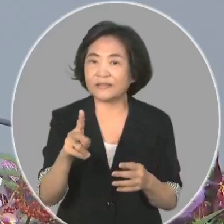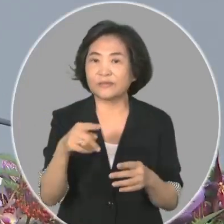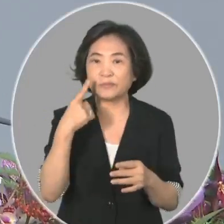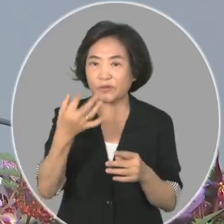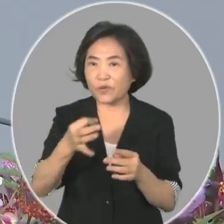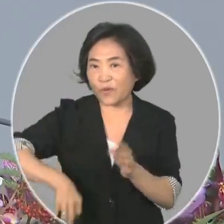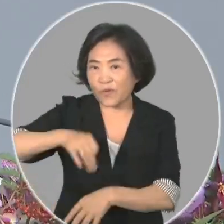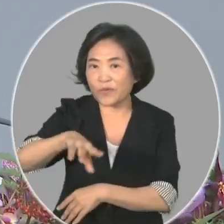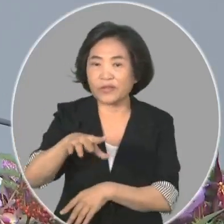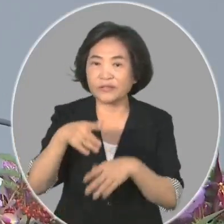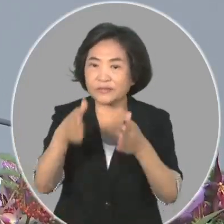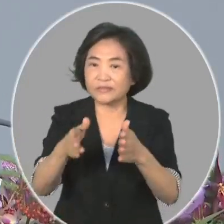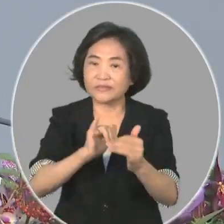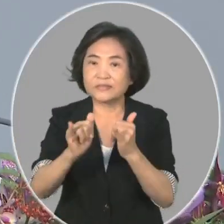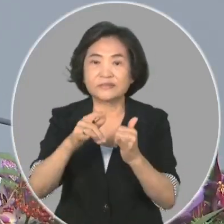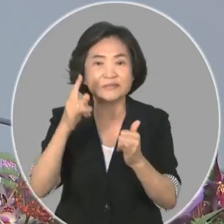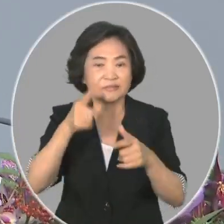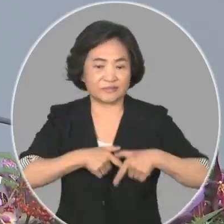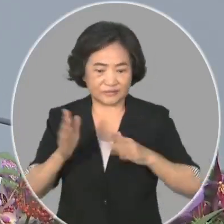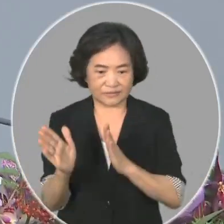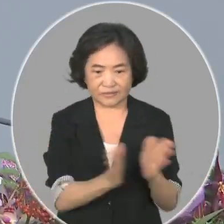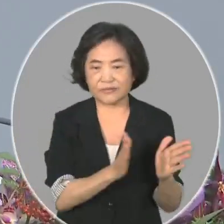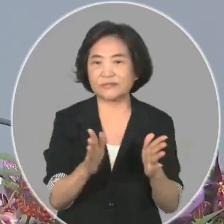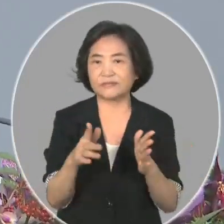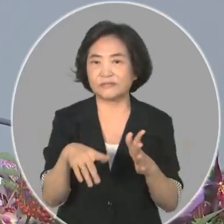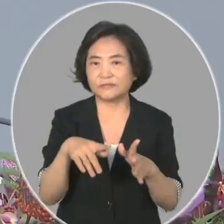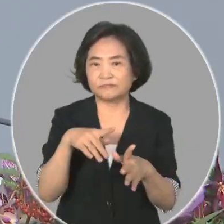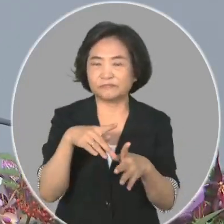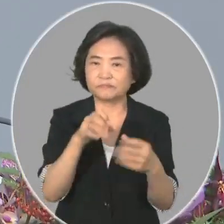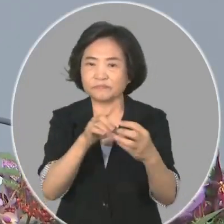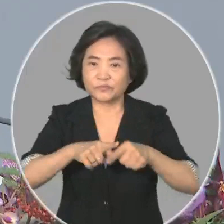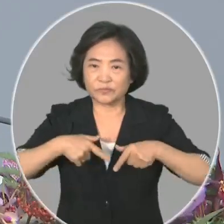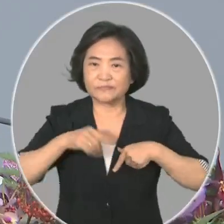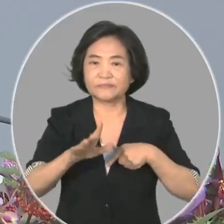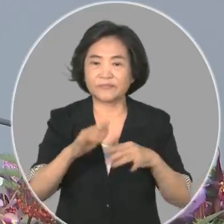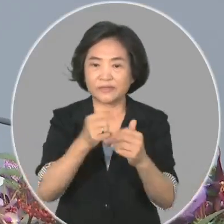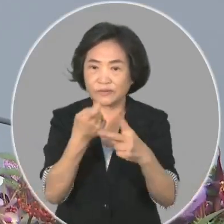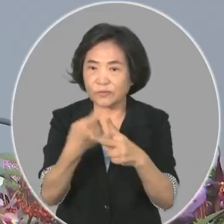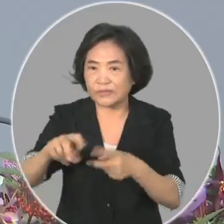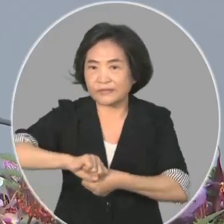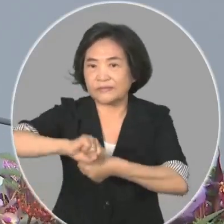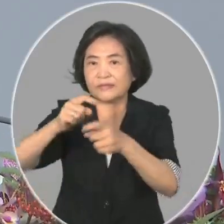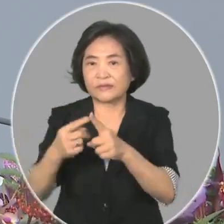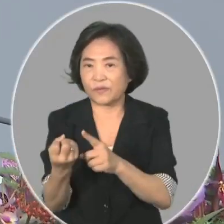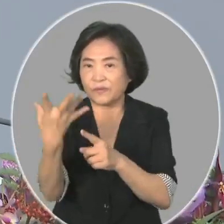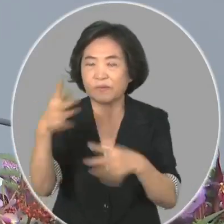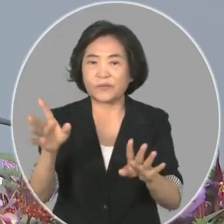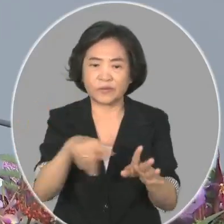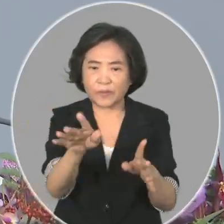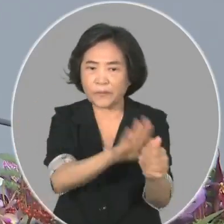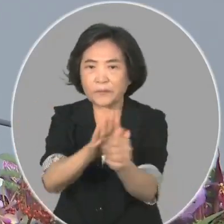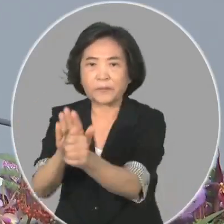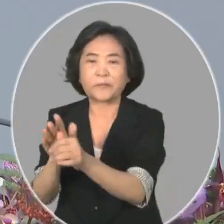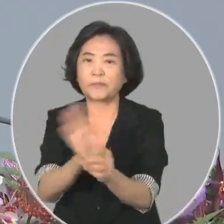源，构建社区心理卫生中心，增加社工人力，发展因地制宜的服务，让民